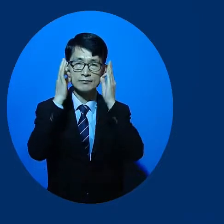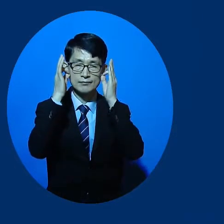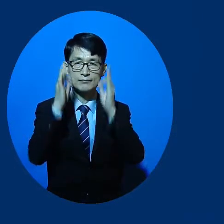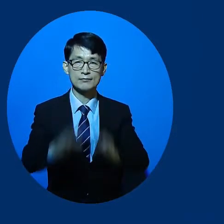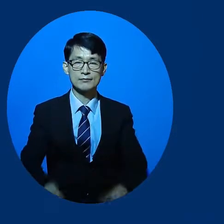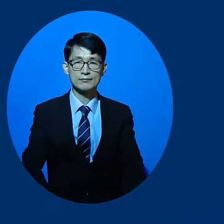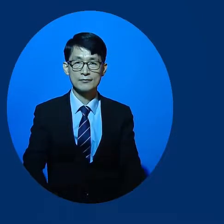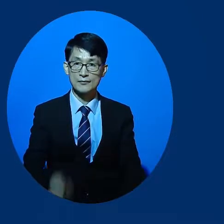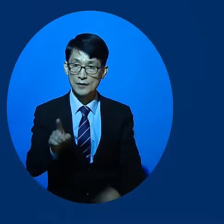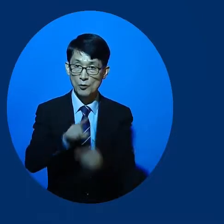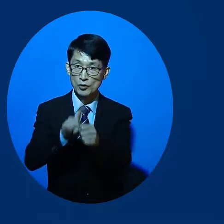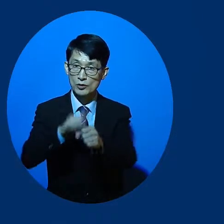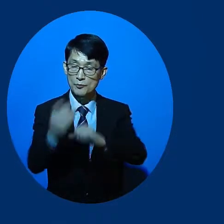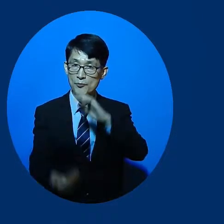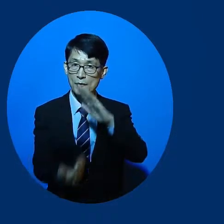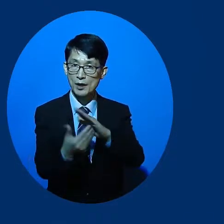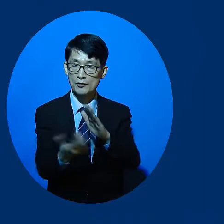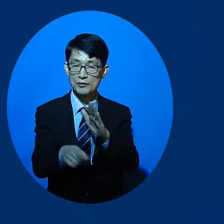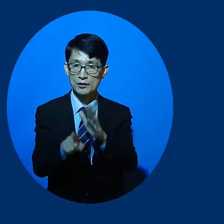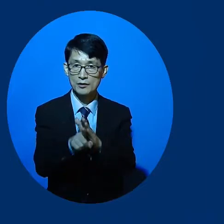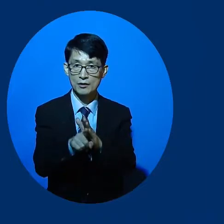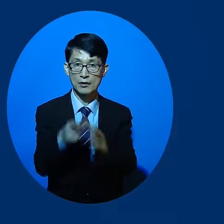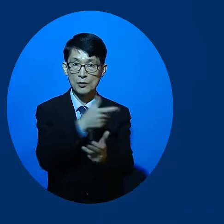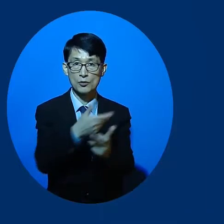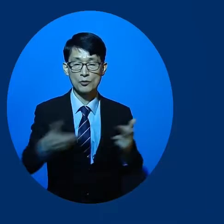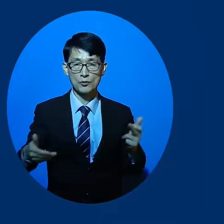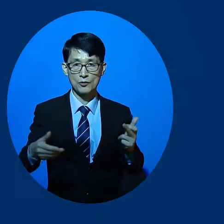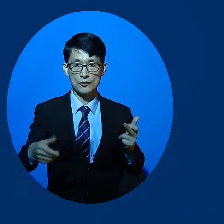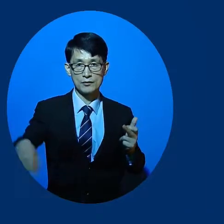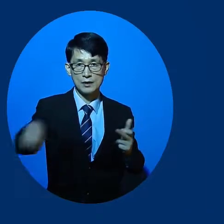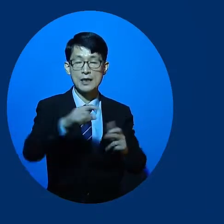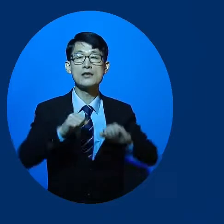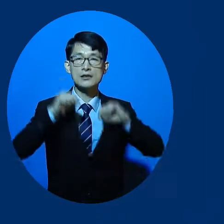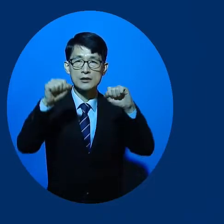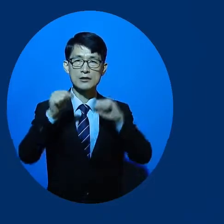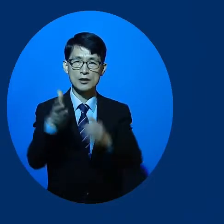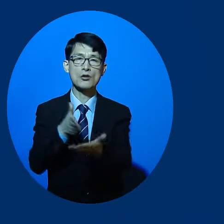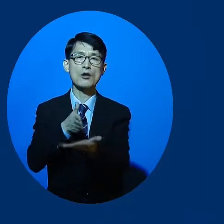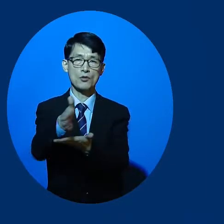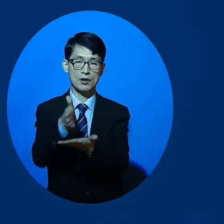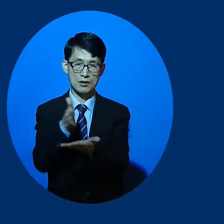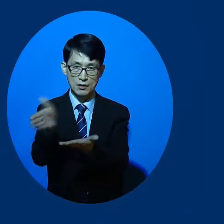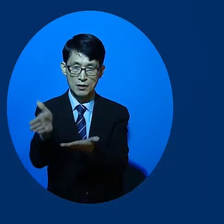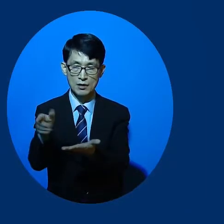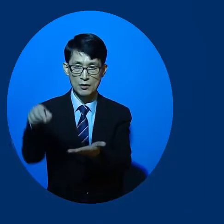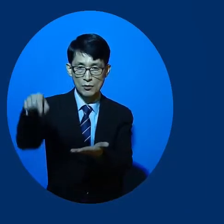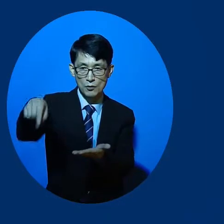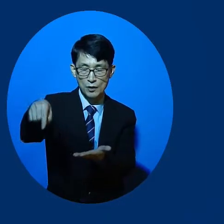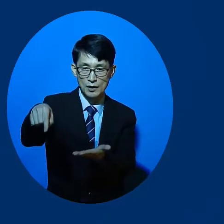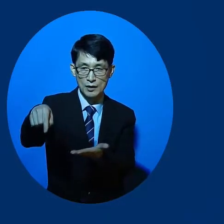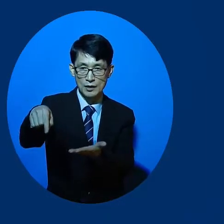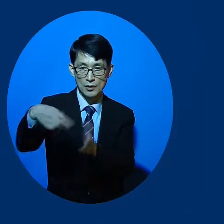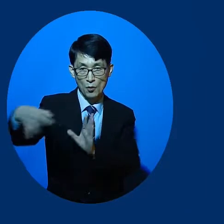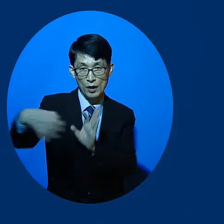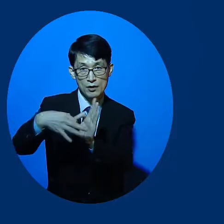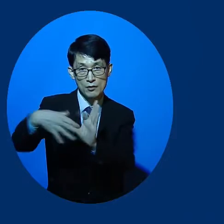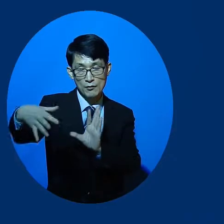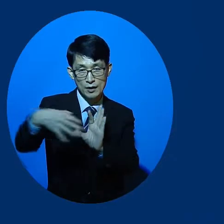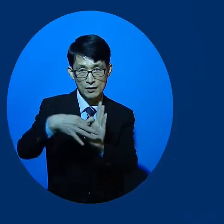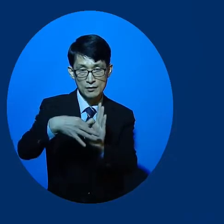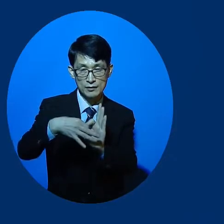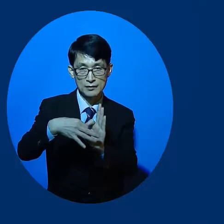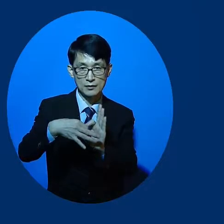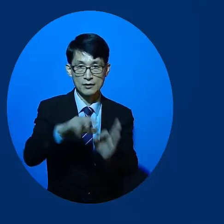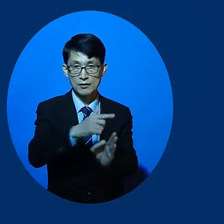이를 위해서 강원도 내 체육 관련 학과의 다양한 네트워크를 구축하여